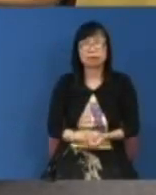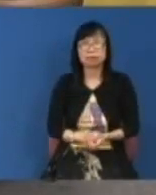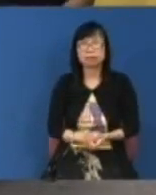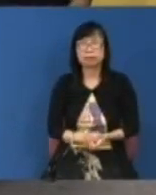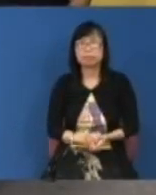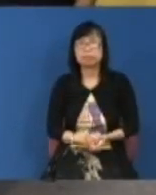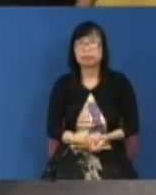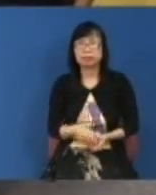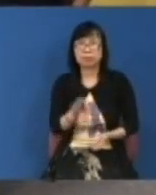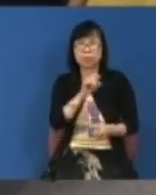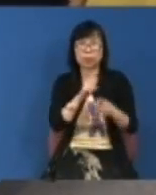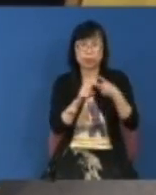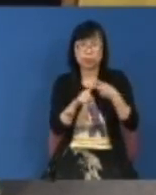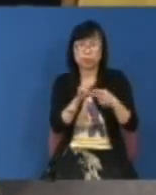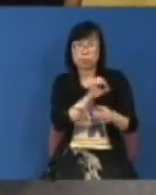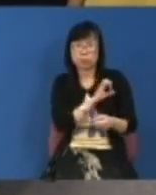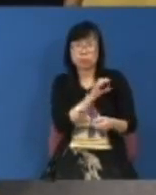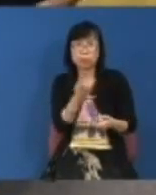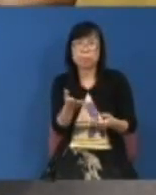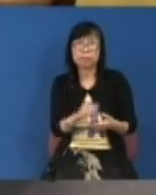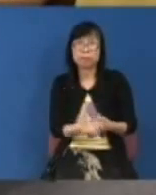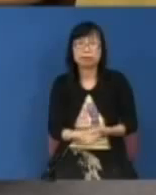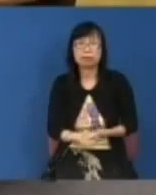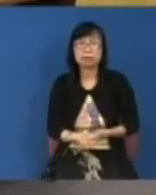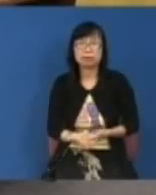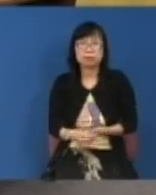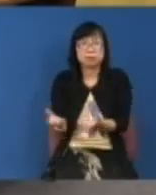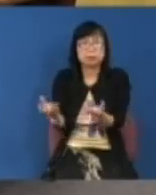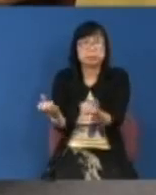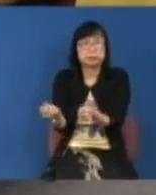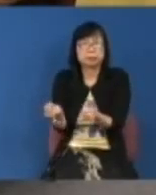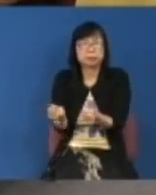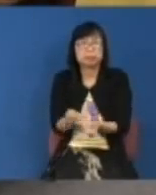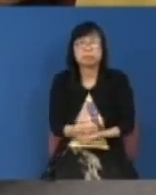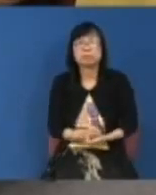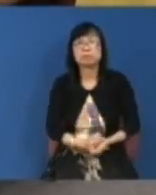啦，據講係啦。 咁而家咪逆來順受咁咪點啊？